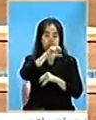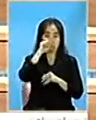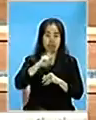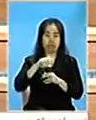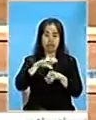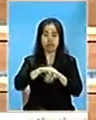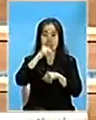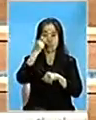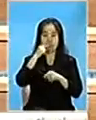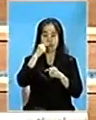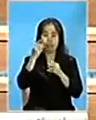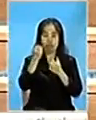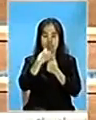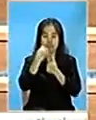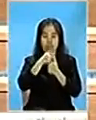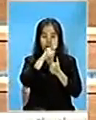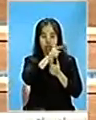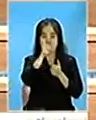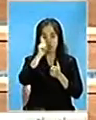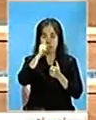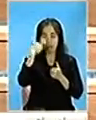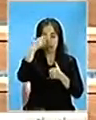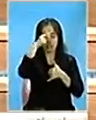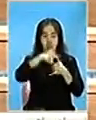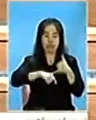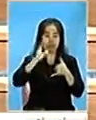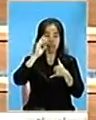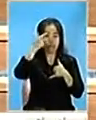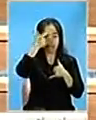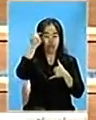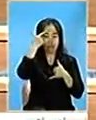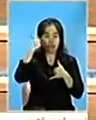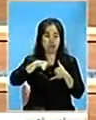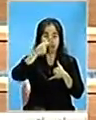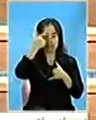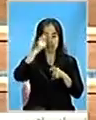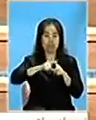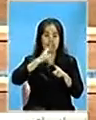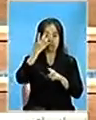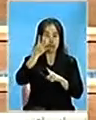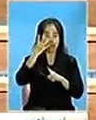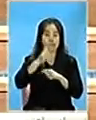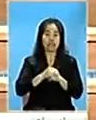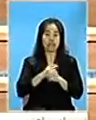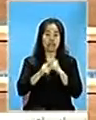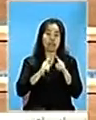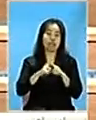ามารถชี้เบาะแสได้ว่าชายชุดดำที่ก่อเหตุในเดือนเมษาพฤษภา